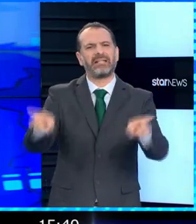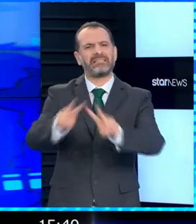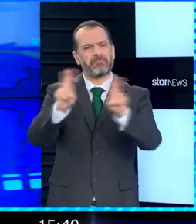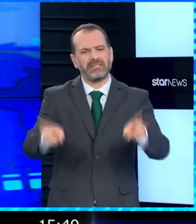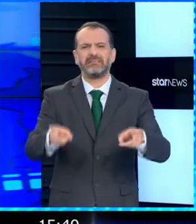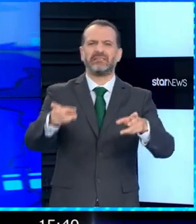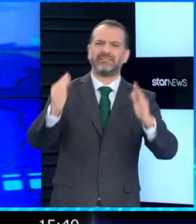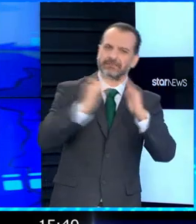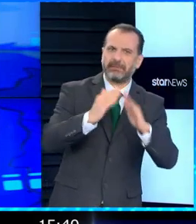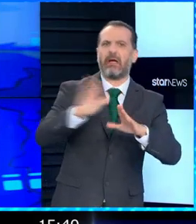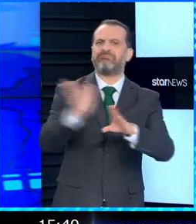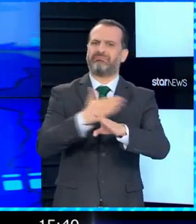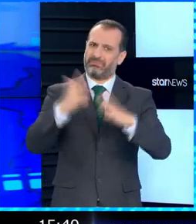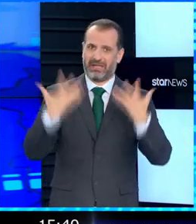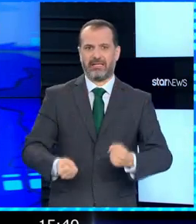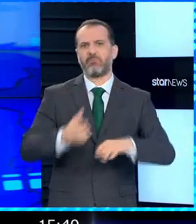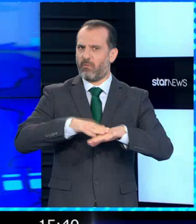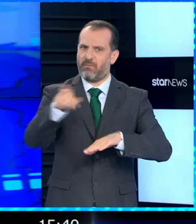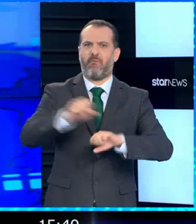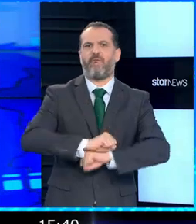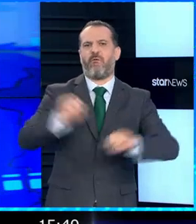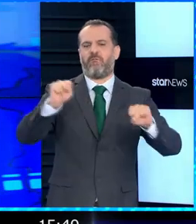Αιχίαλου. Κωστή, ευχαριστώ πολύ για την ενημέρωση.